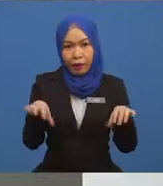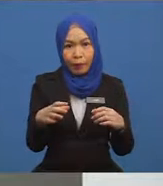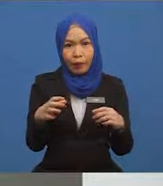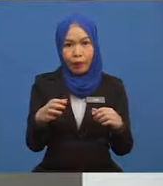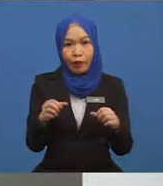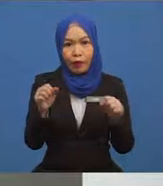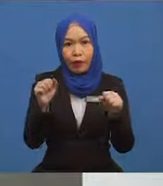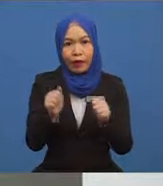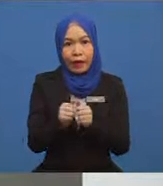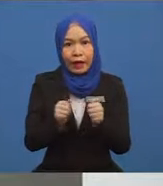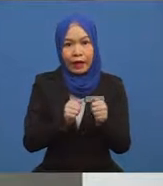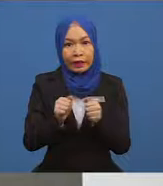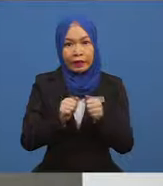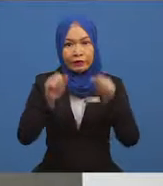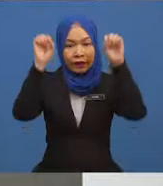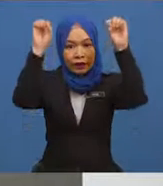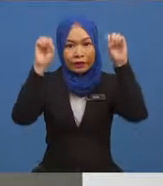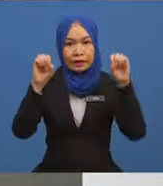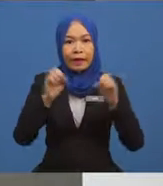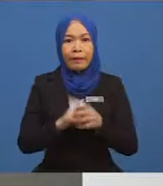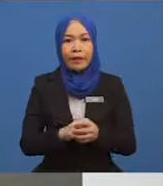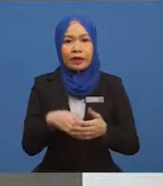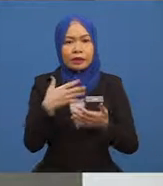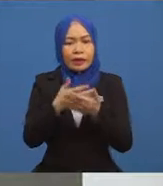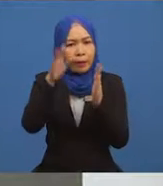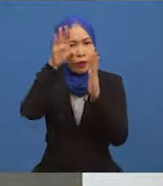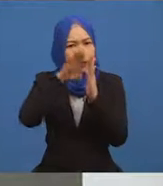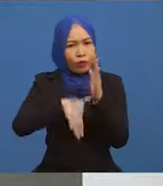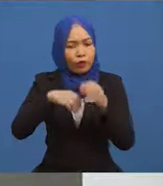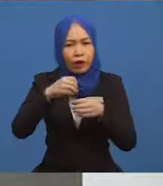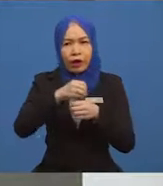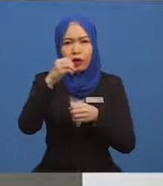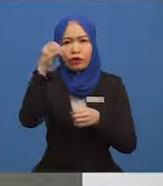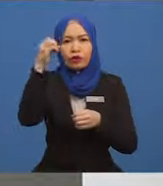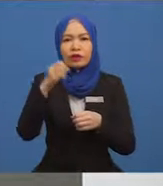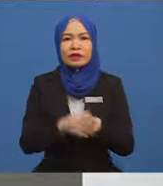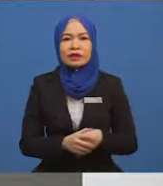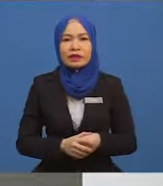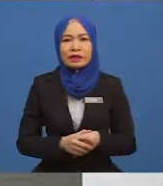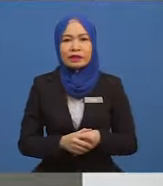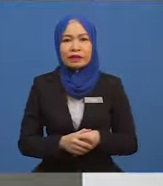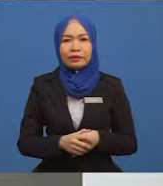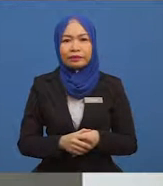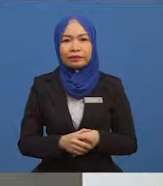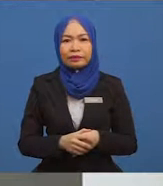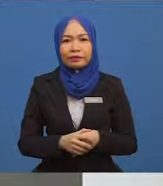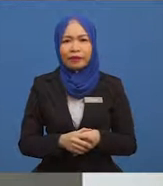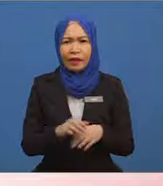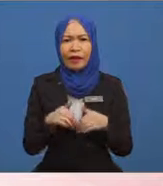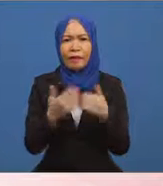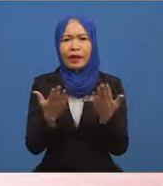sehingga mengalami kekurangan oksigen dan bagaimana hutang oksigen tersebut